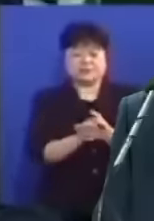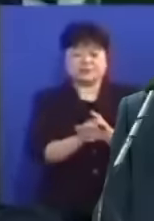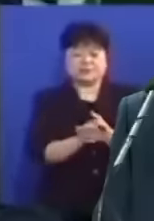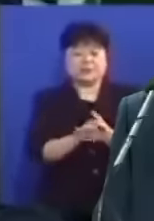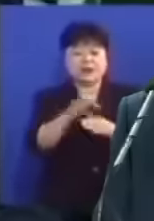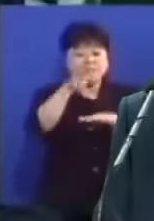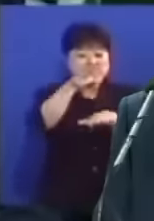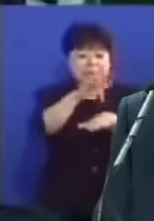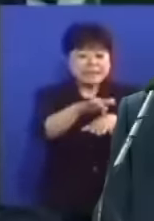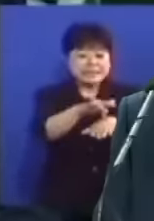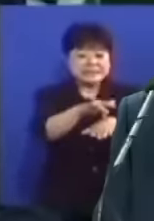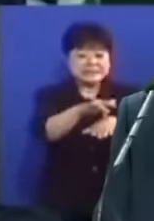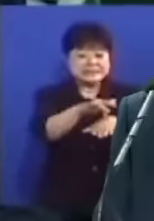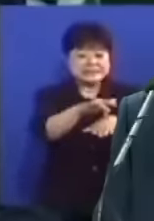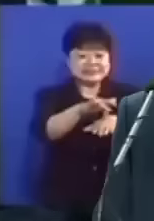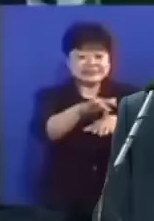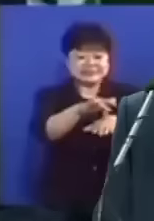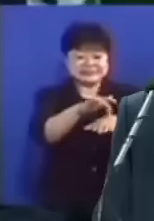마귀가